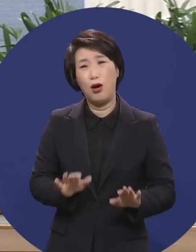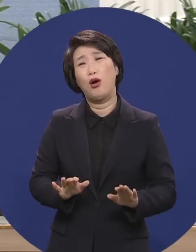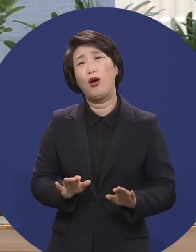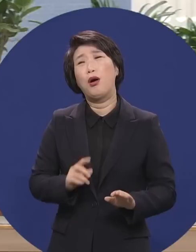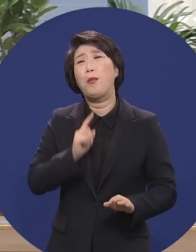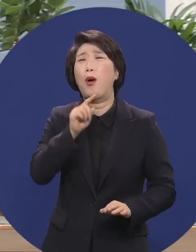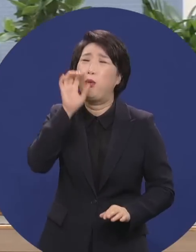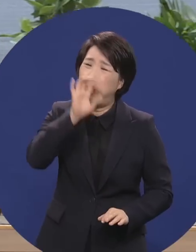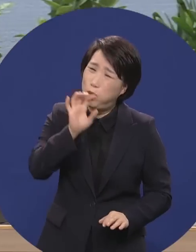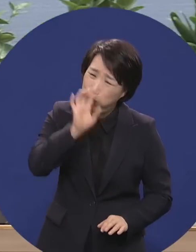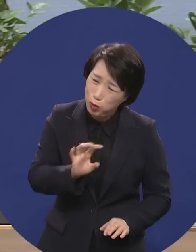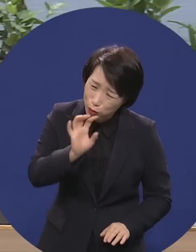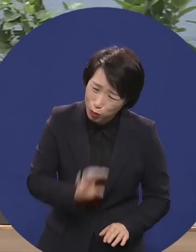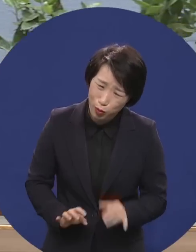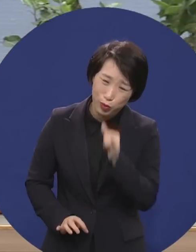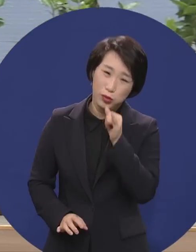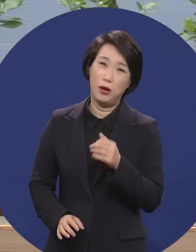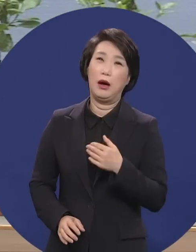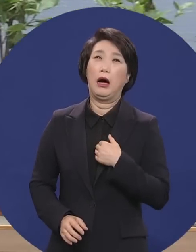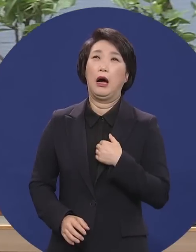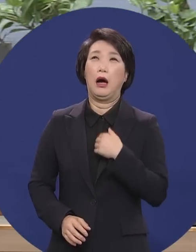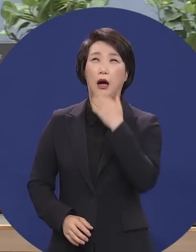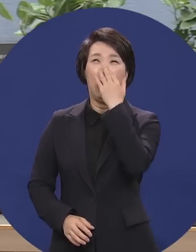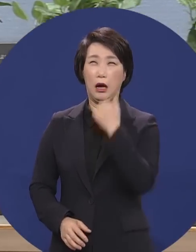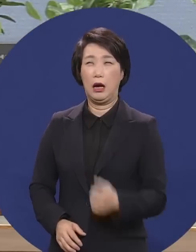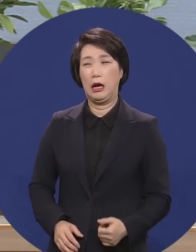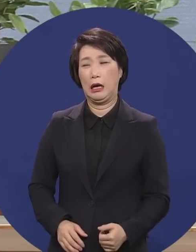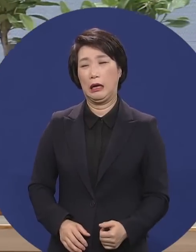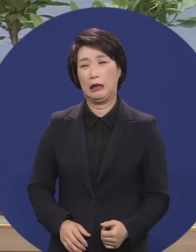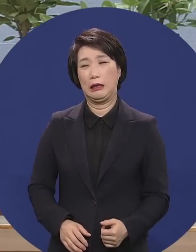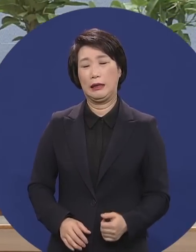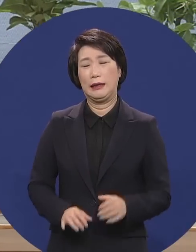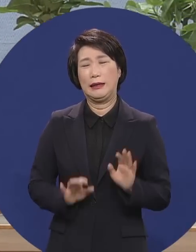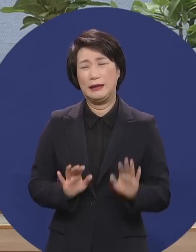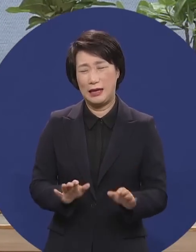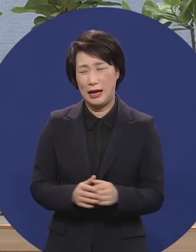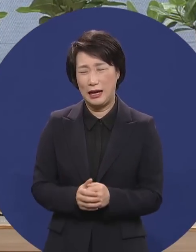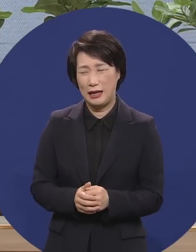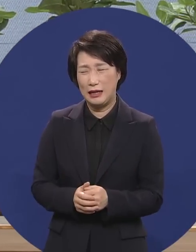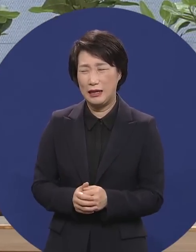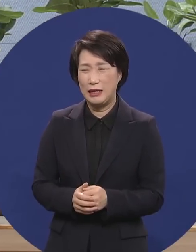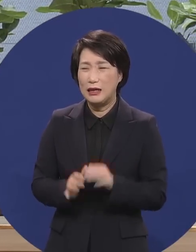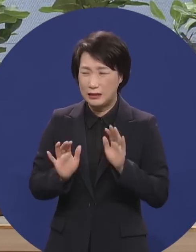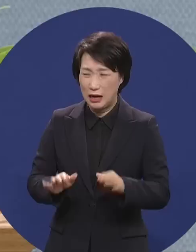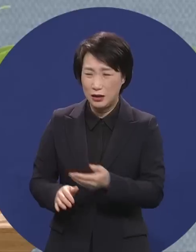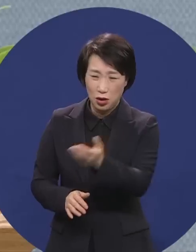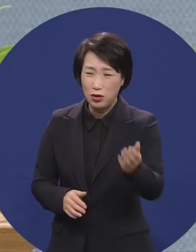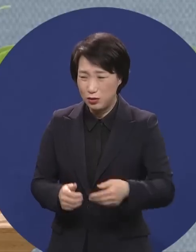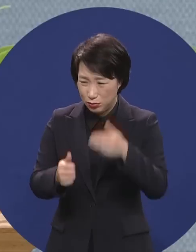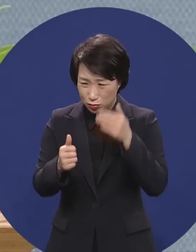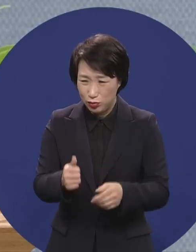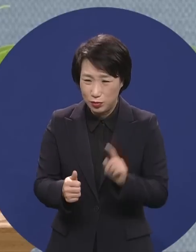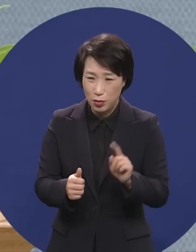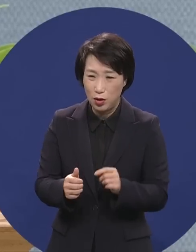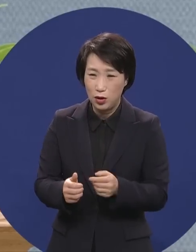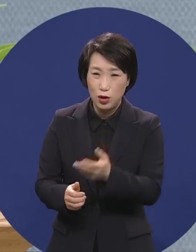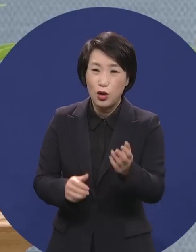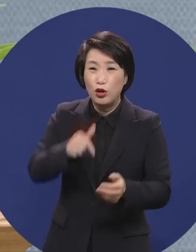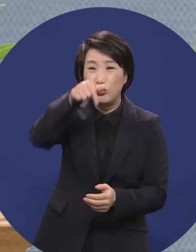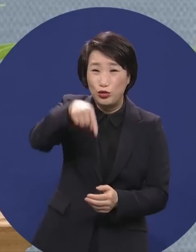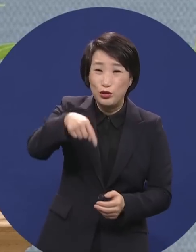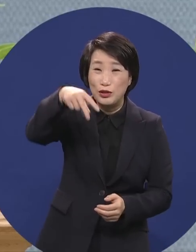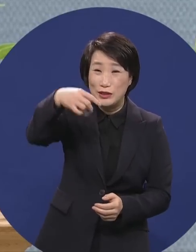밤나오시오. 밤나오시오. 응? 그저 제발 부탁이니 어떻든 응? 구슬치기